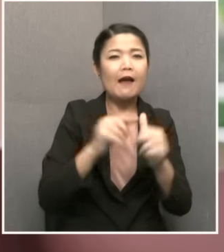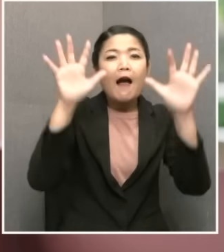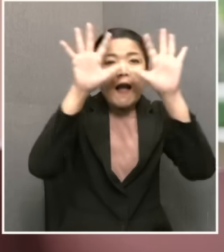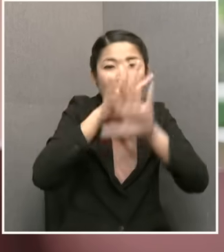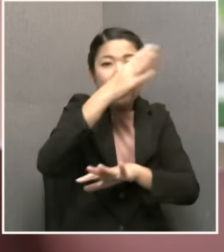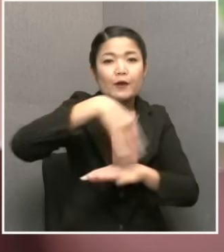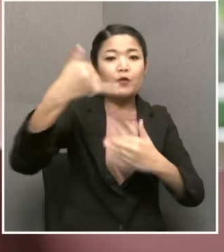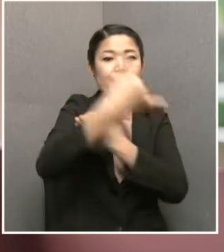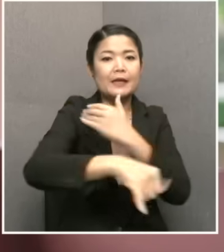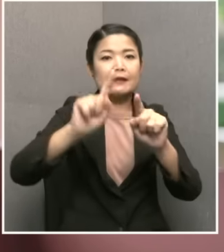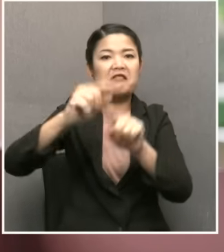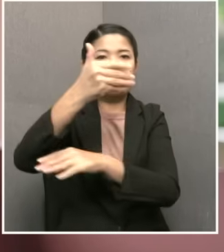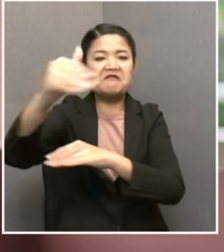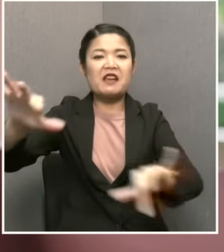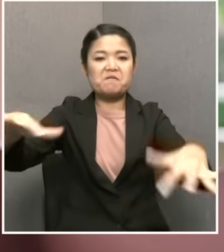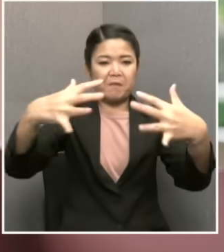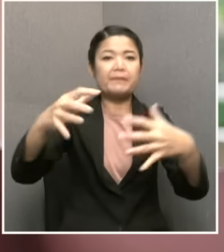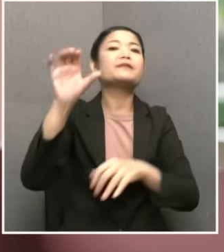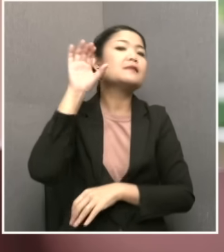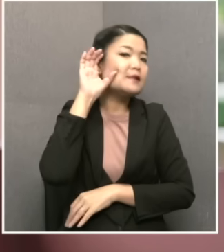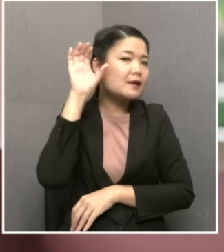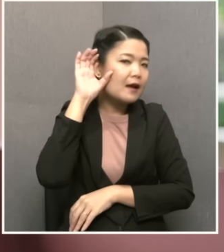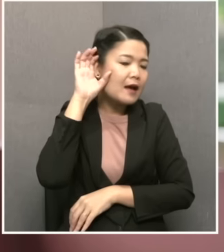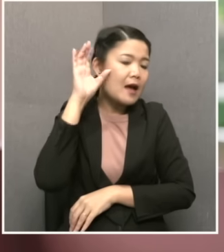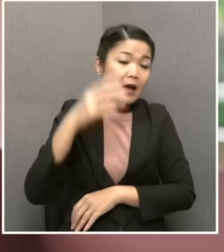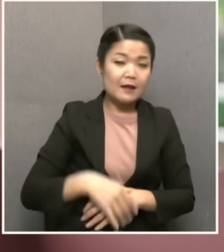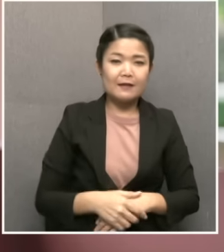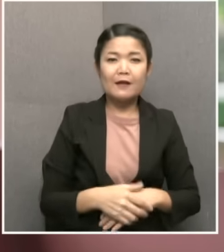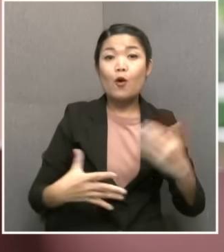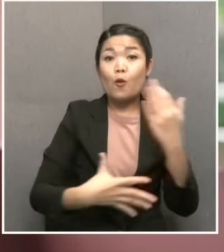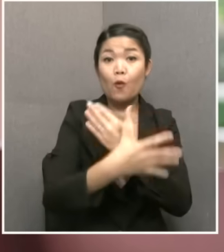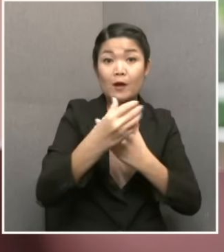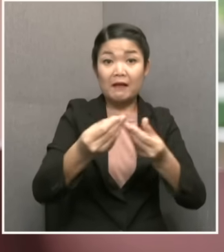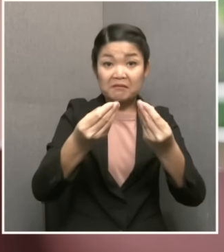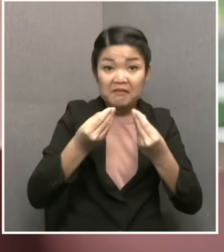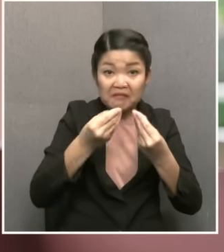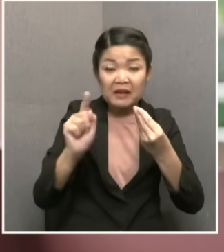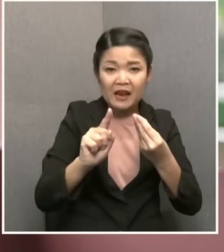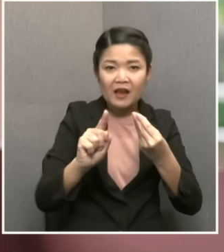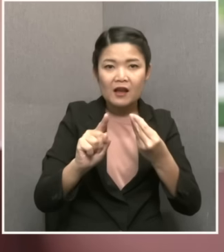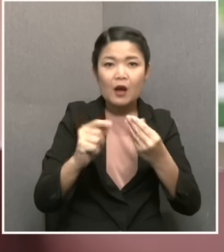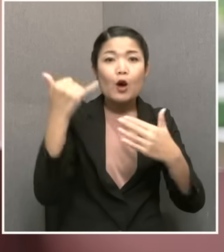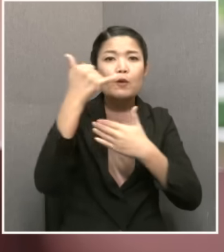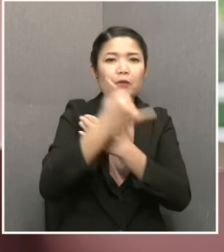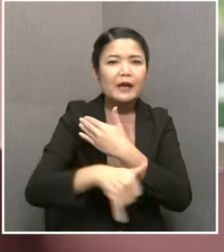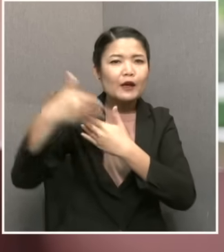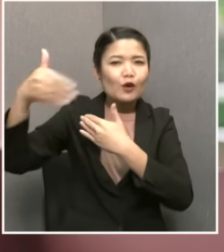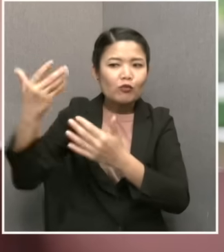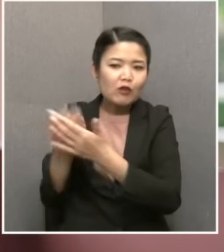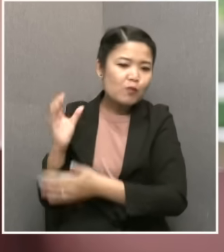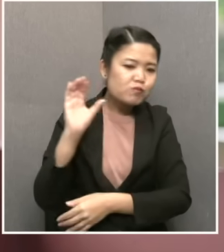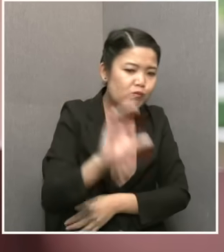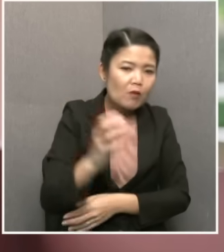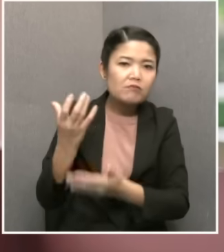นให้กับนานาชาติและข้อที่สองนะครับก็คือจะเป็นการเปิดโอกาสเพื่อที่จะดึงนักลงทุนต่างชาติเข้ามาลงทุนกันที่เมือง